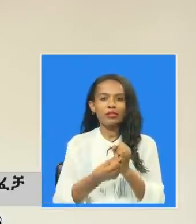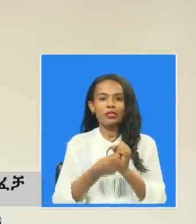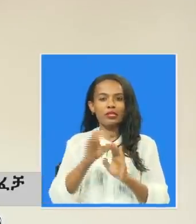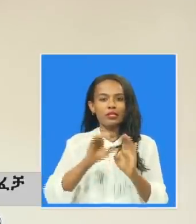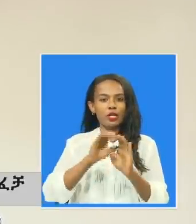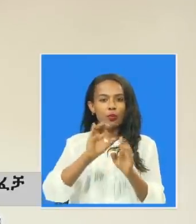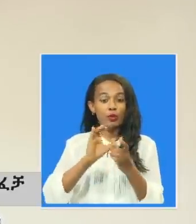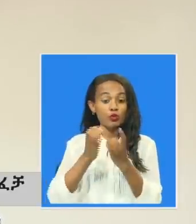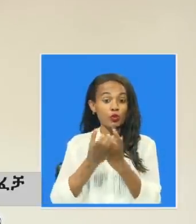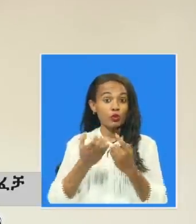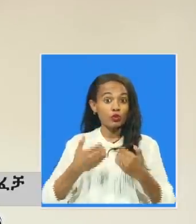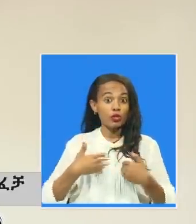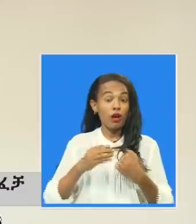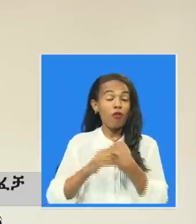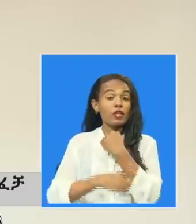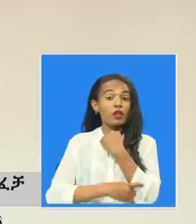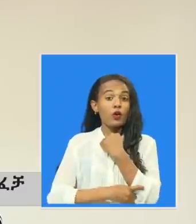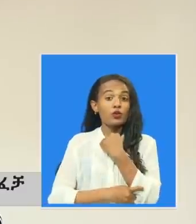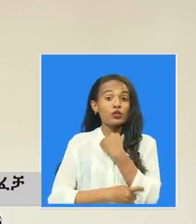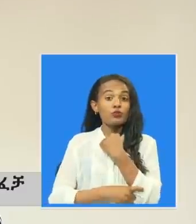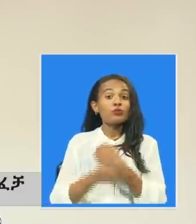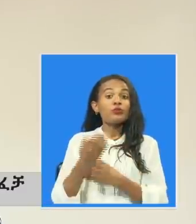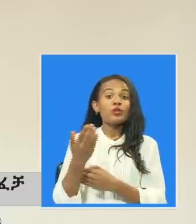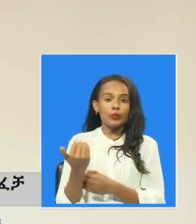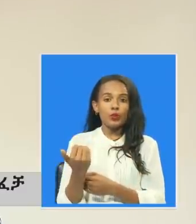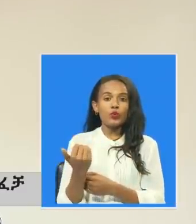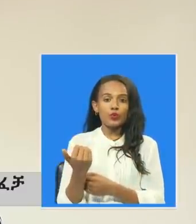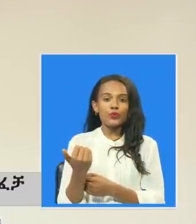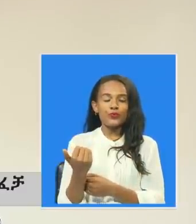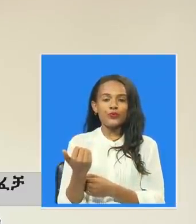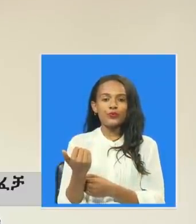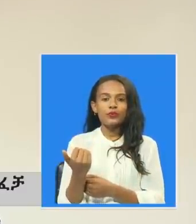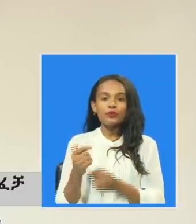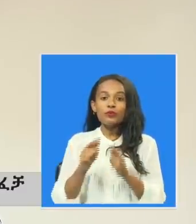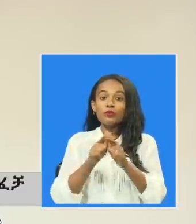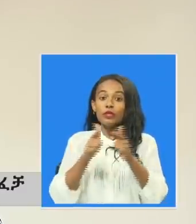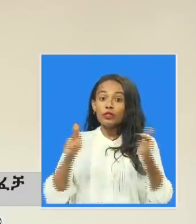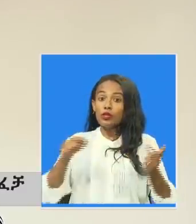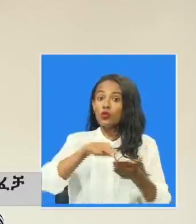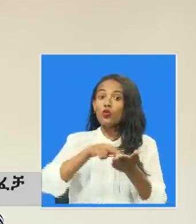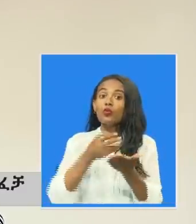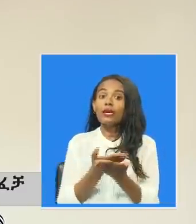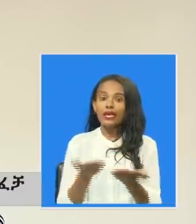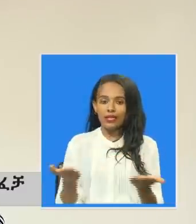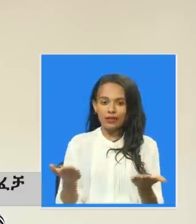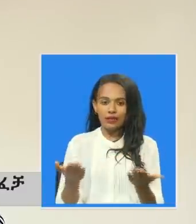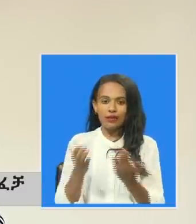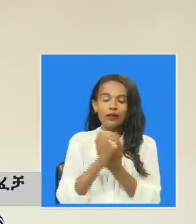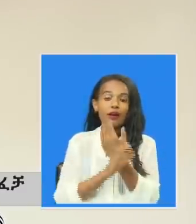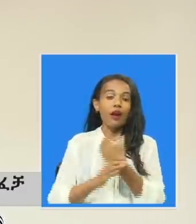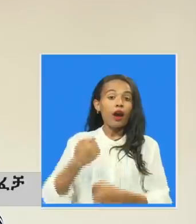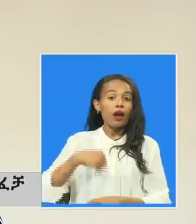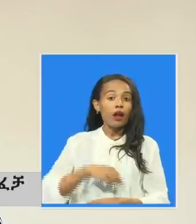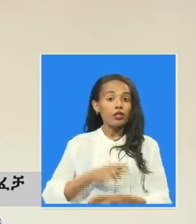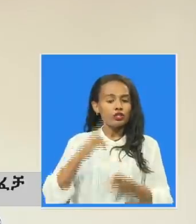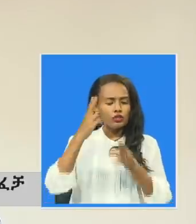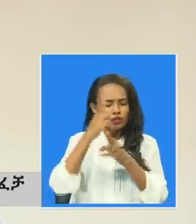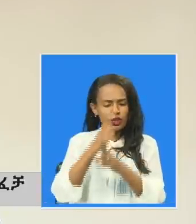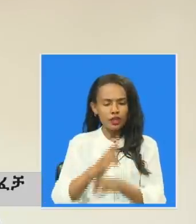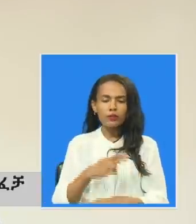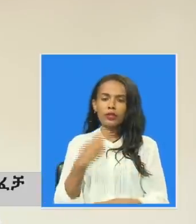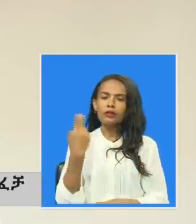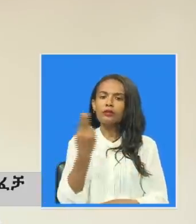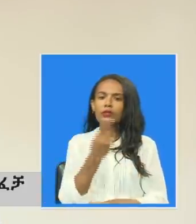የተሞከረባቸው ሁኔታዎችና ፈተናዎችም ነበሩ። ትልቁ ቁም ነገር ከሀገራችን ክብርና